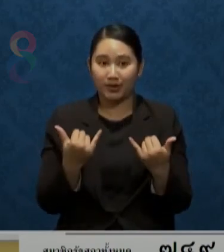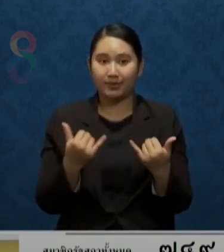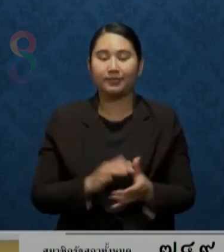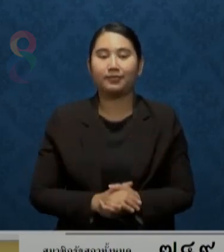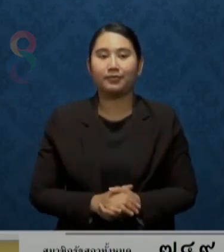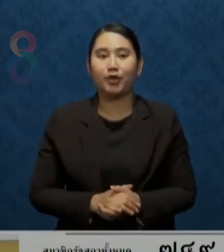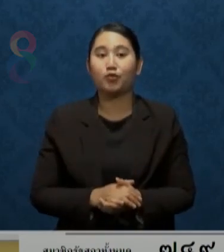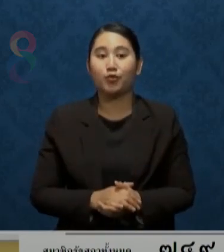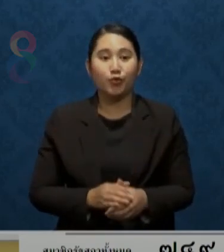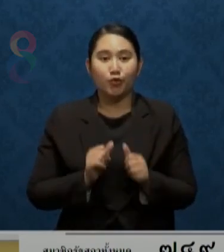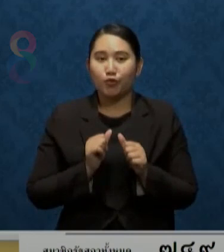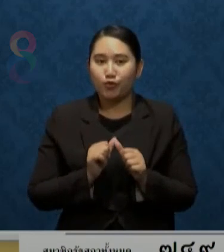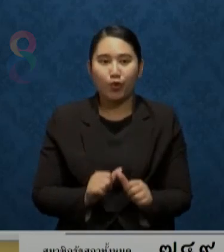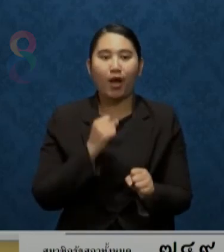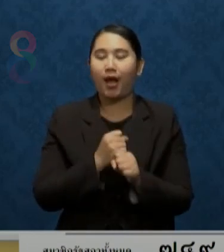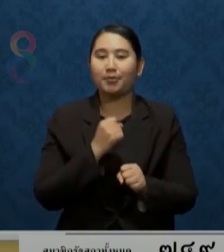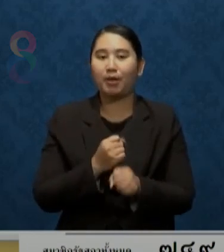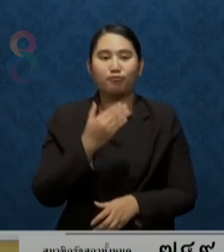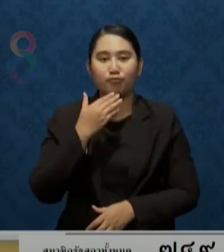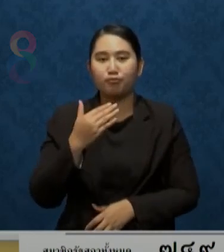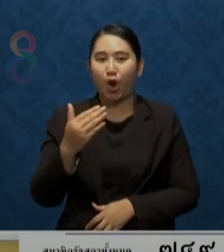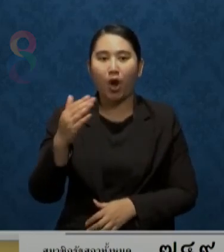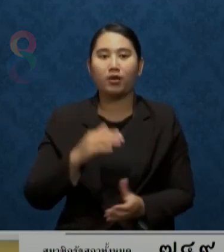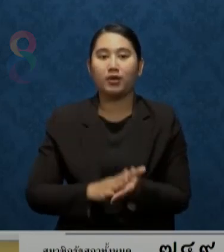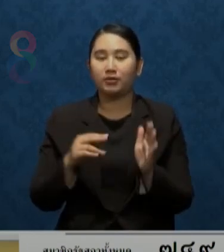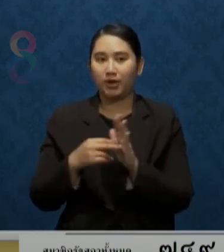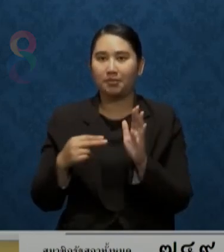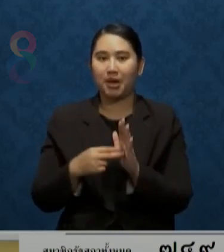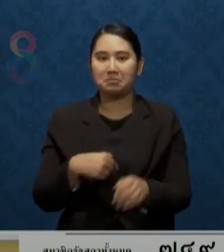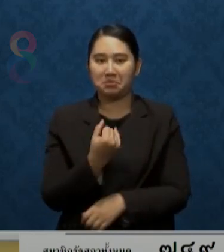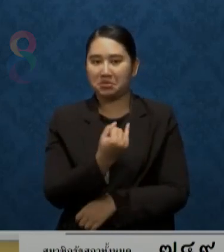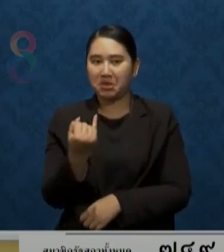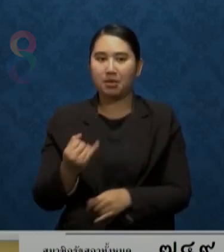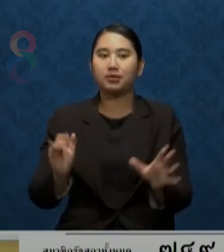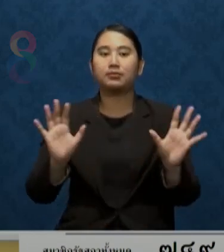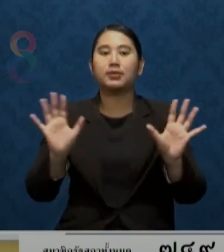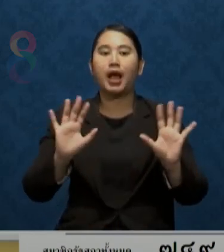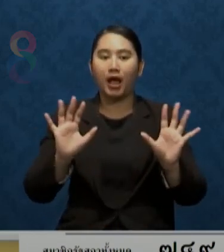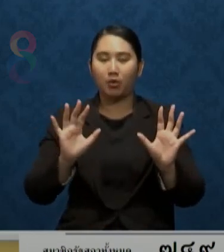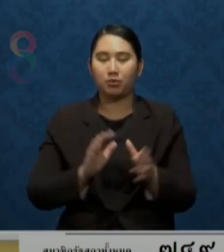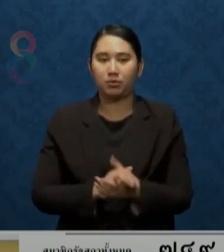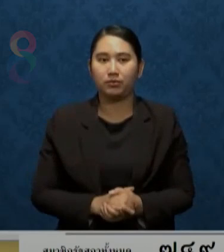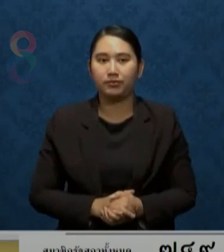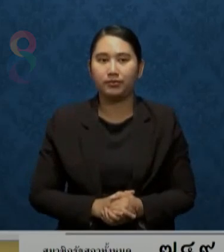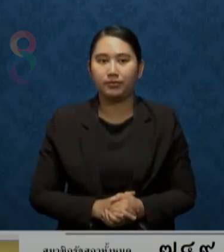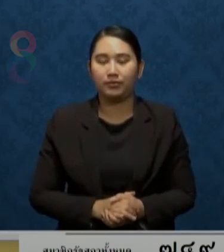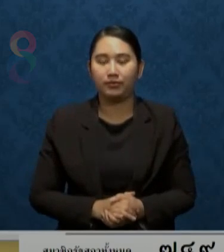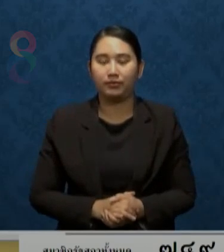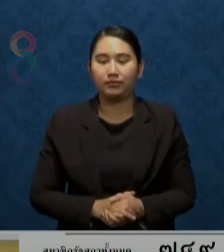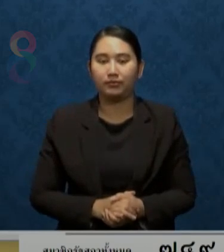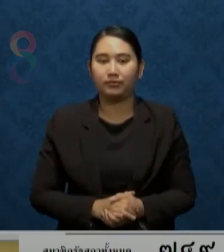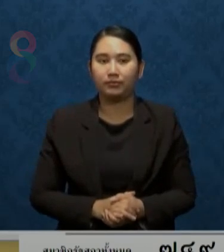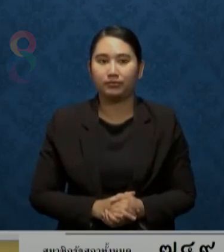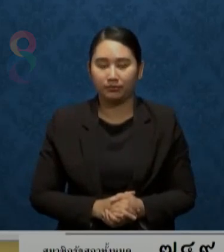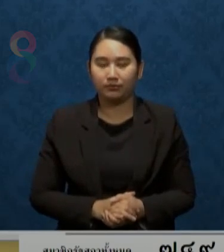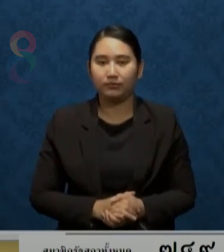จะต้องอยู่เพื่อไม่ให้สิ่งที่ไม่ดีไม่งามเนี่ยนะครับเกิดขึ้นในบ้านเมืองไท